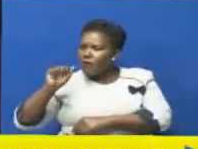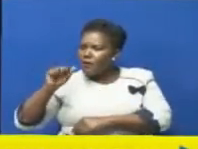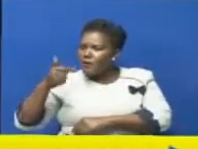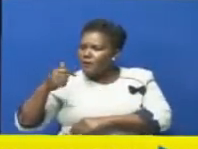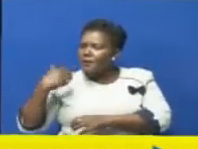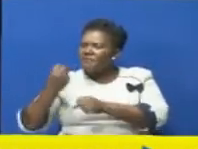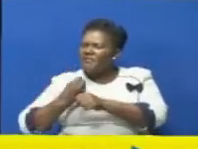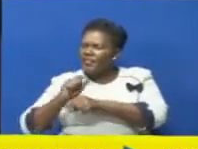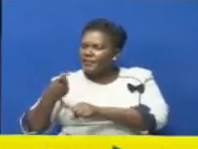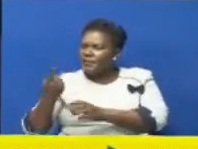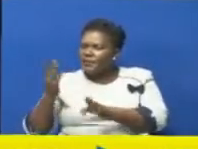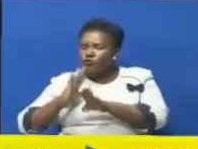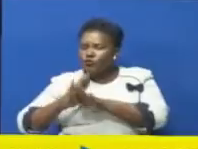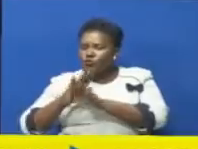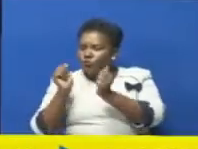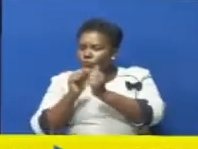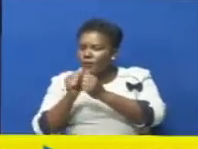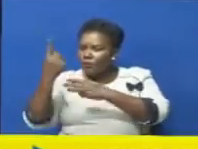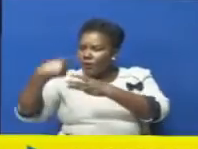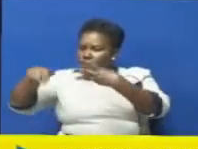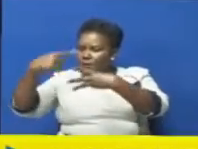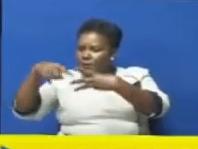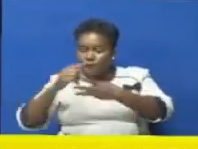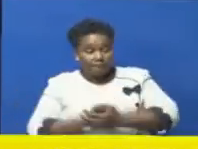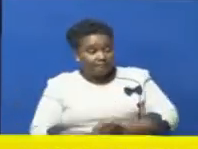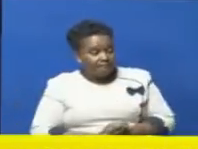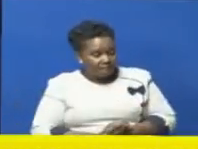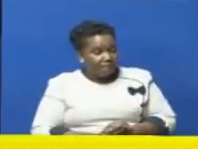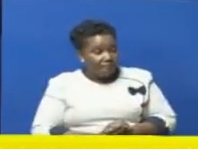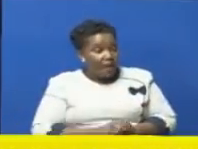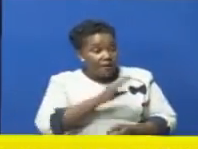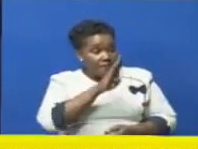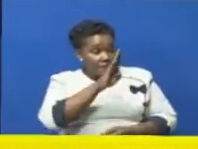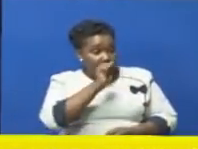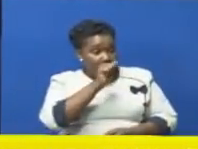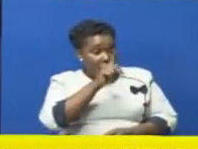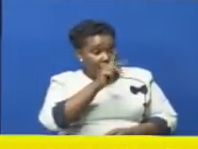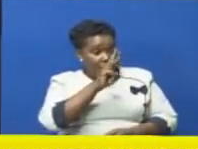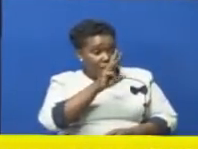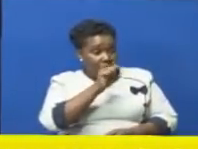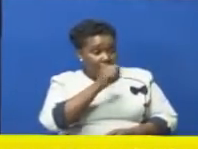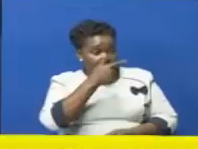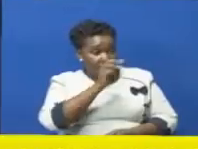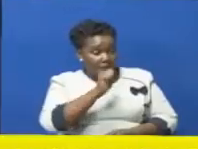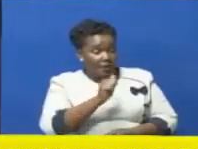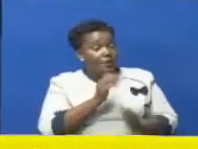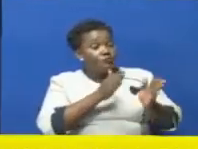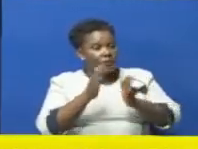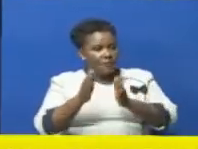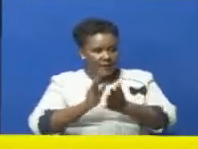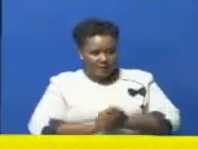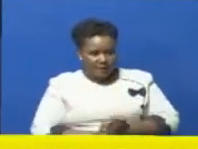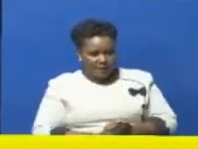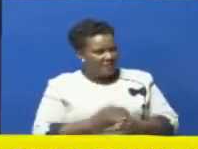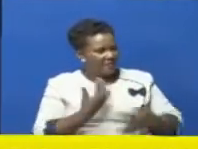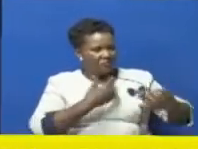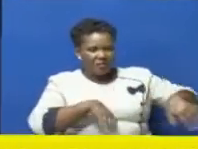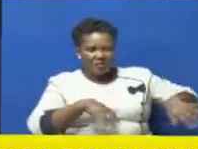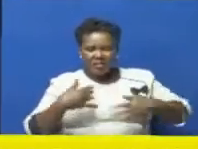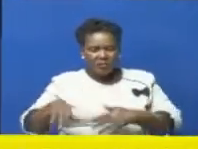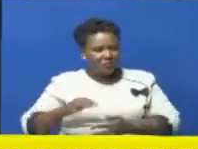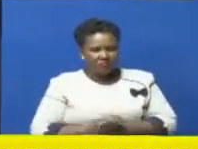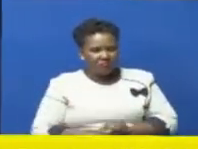BAKWATA? BAKWATA imejipanga sasa hivi. Imejipanga kweli kweli, wala si jambo la mchezo katika kujipanga kwetu. Karibu mikoa